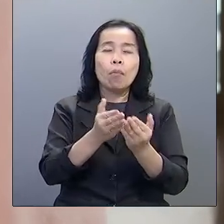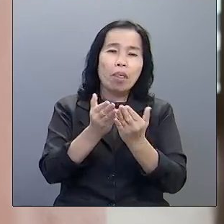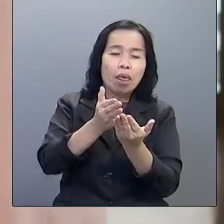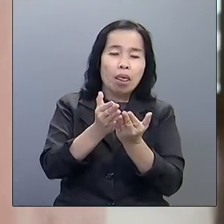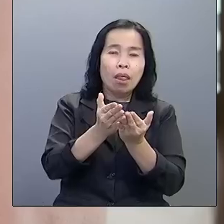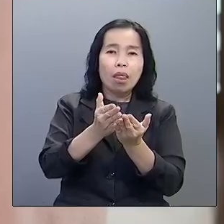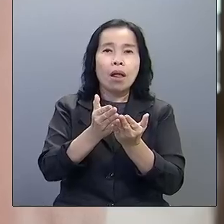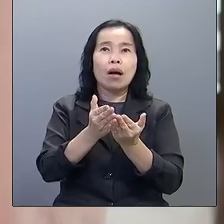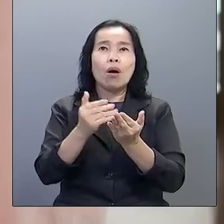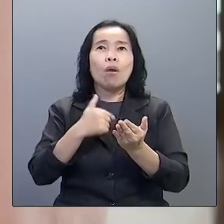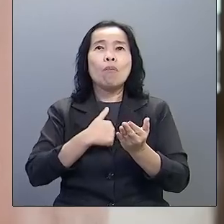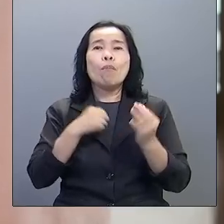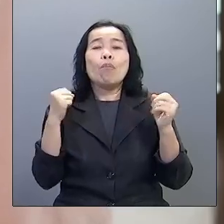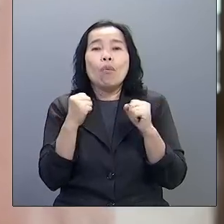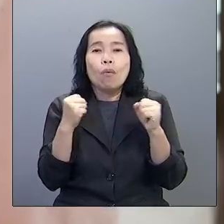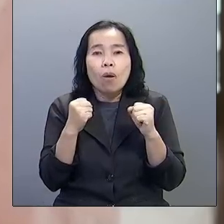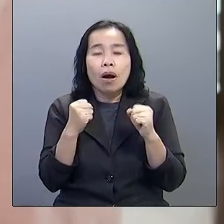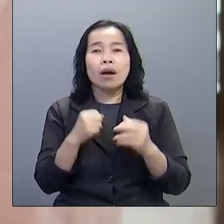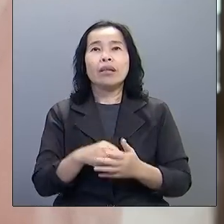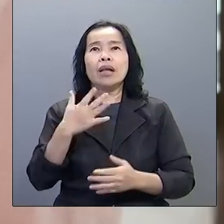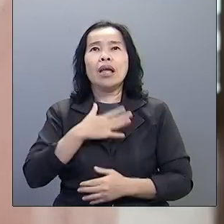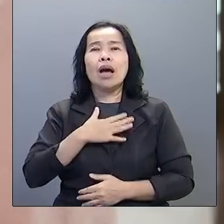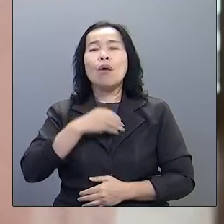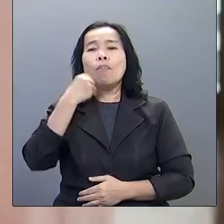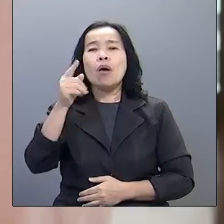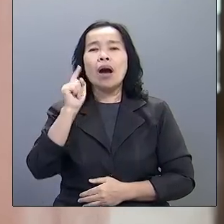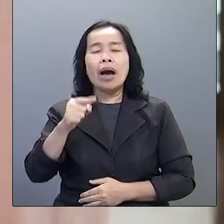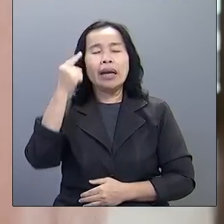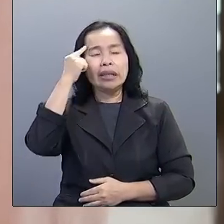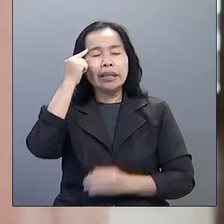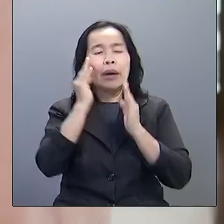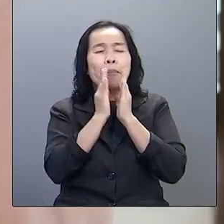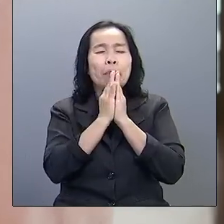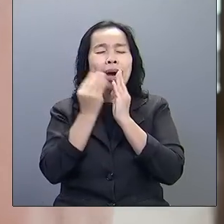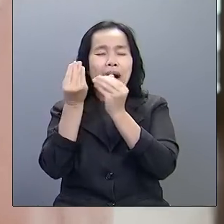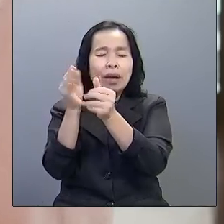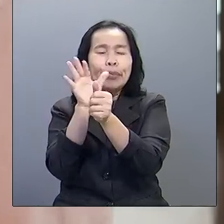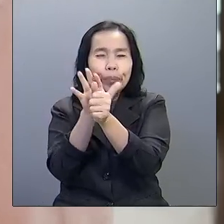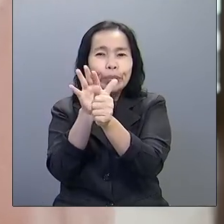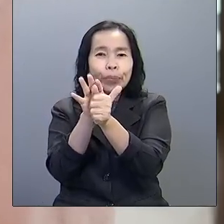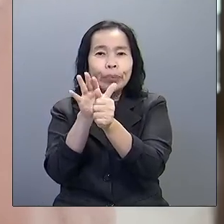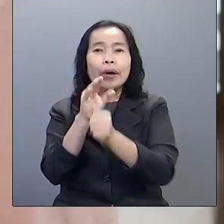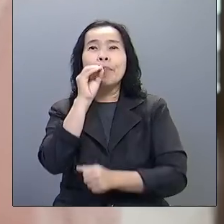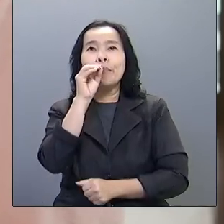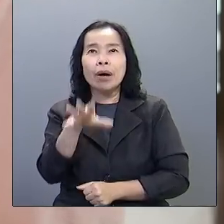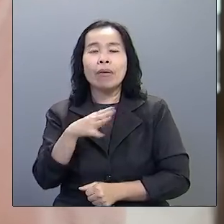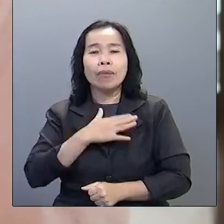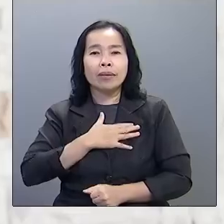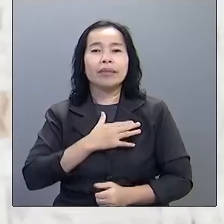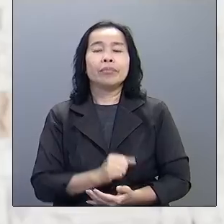งผมกลัวก็บอกว่าพระพุทธพระธรรมรักษาเราไปทำพระชาติก็บอกลูก